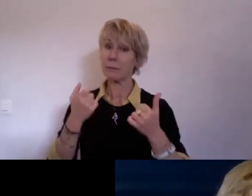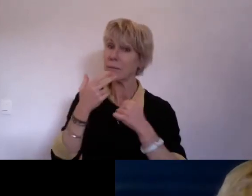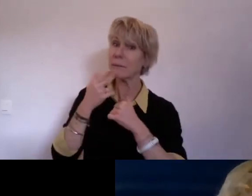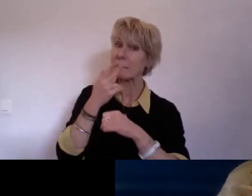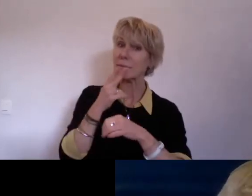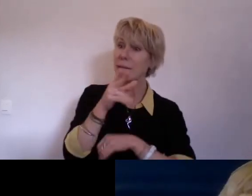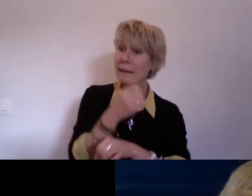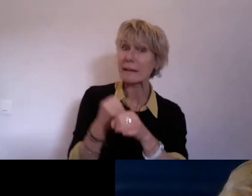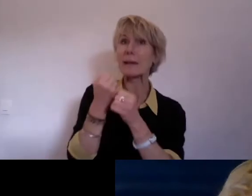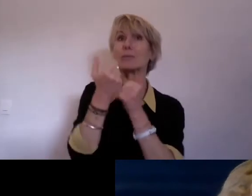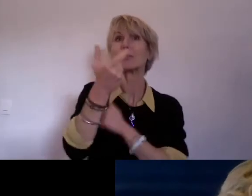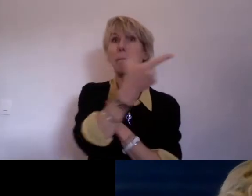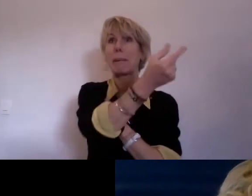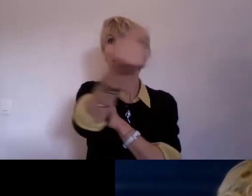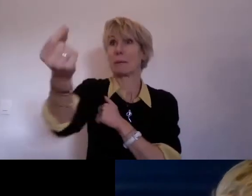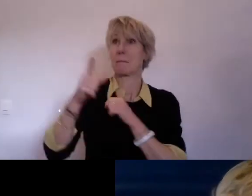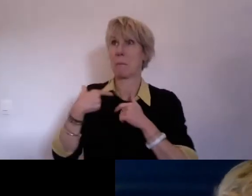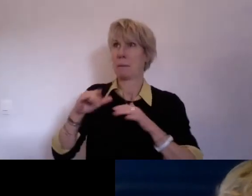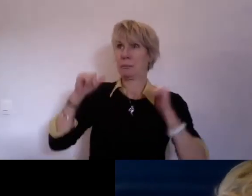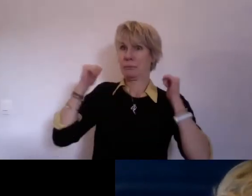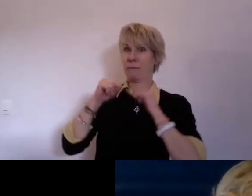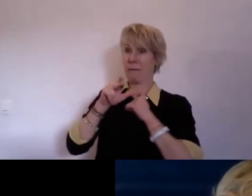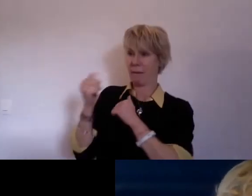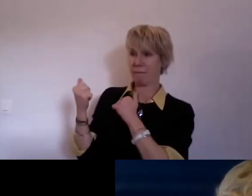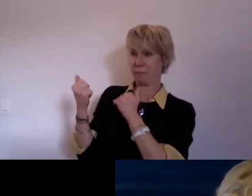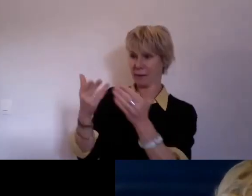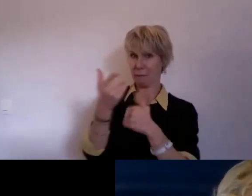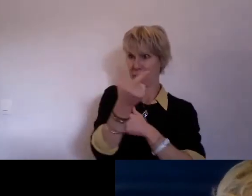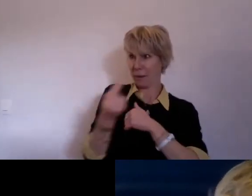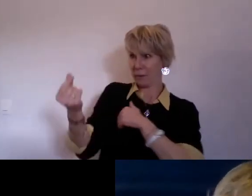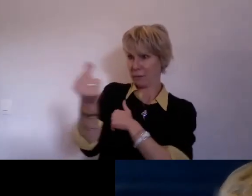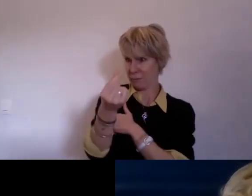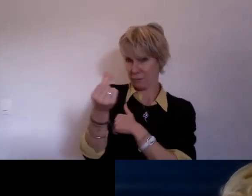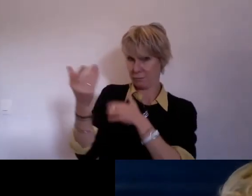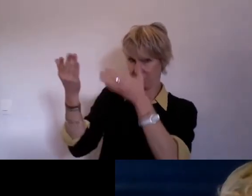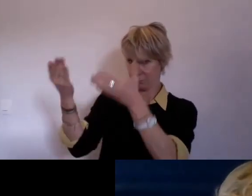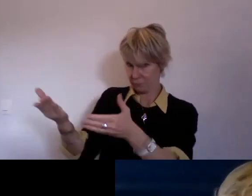partenaires à qui je vais tout de suite laisser la parole. Cédric Cheng,